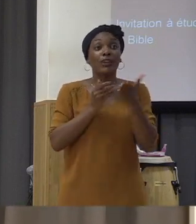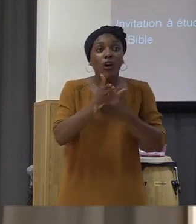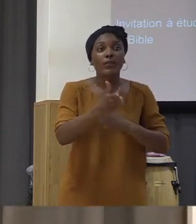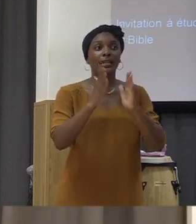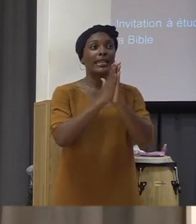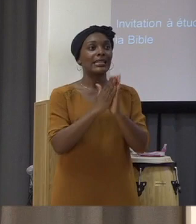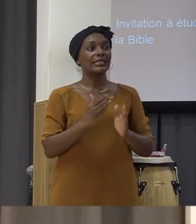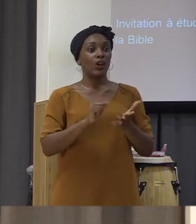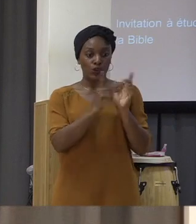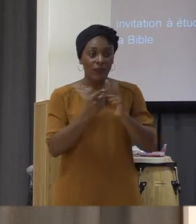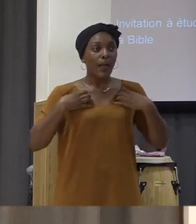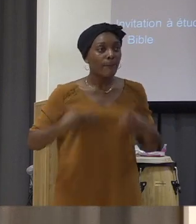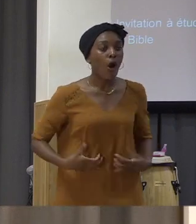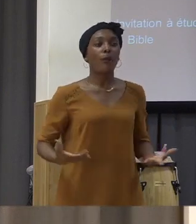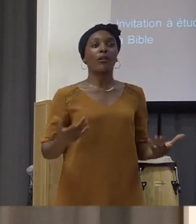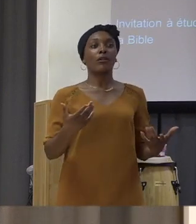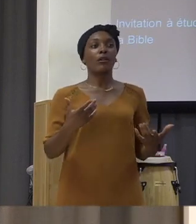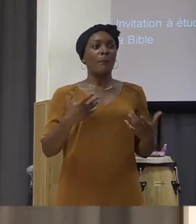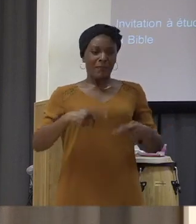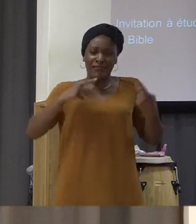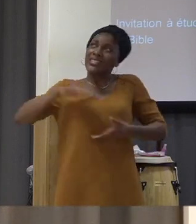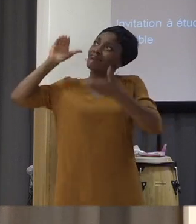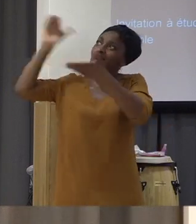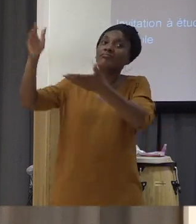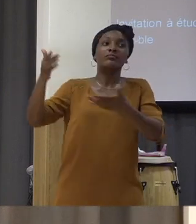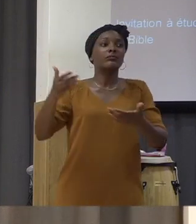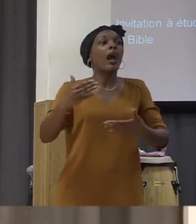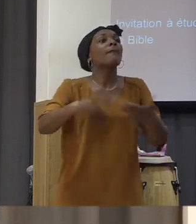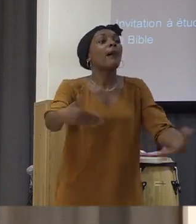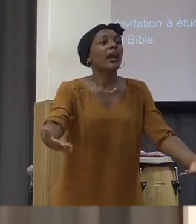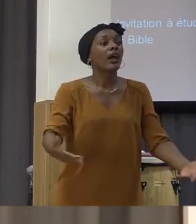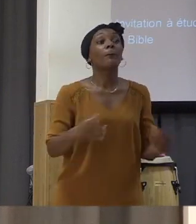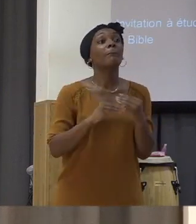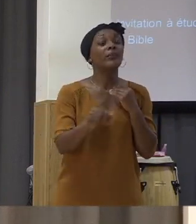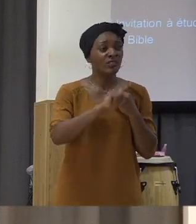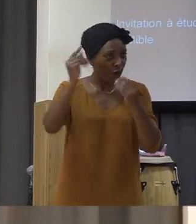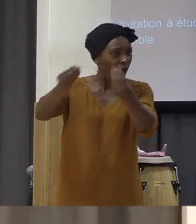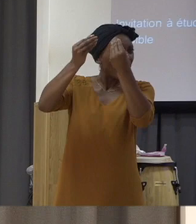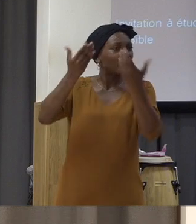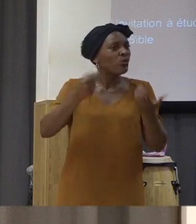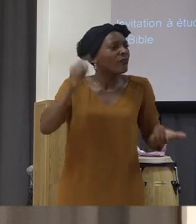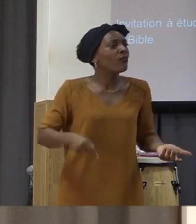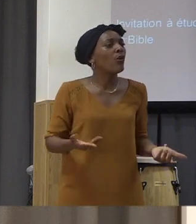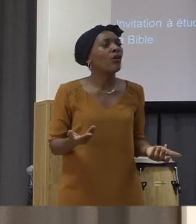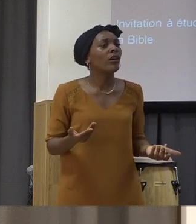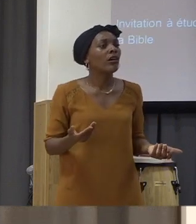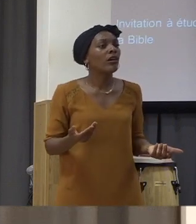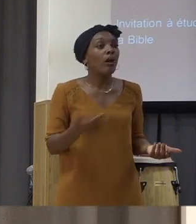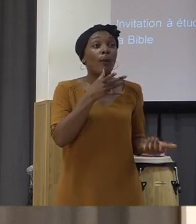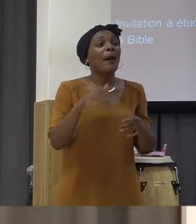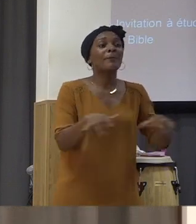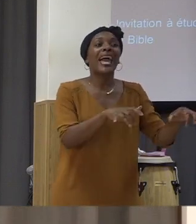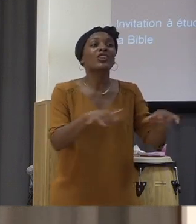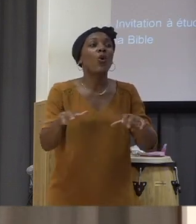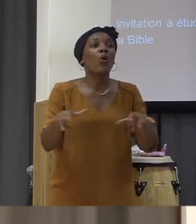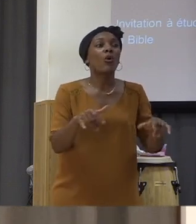je deviens membre d'une église, que je donne ma vie à Dieu, eh bien, il faut que je me forme. Vous n'allez pas devenir pianiste